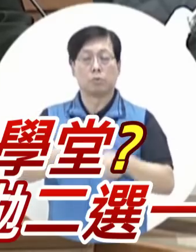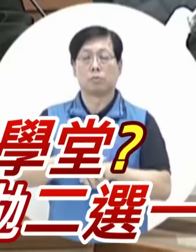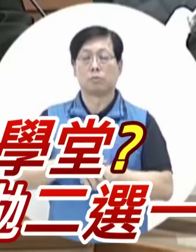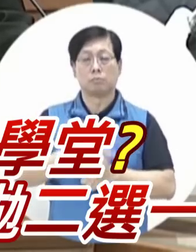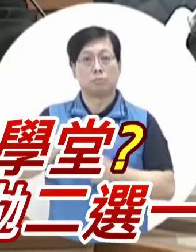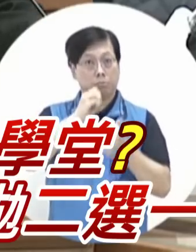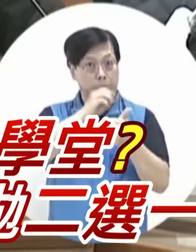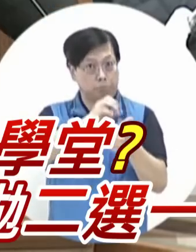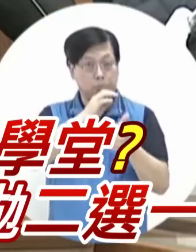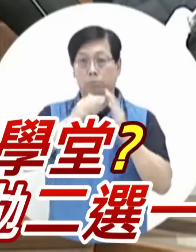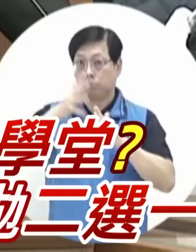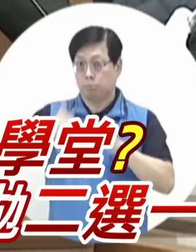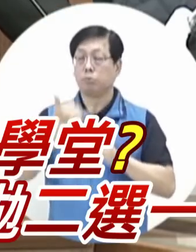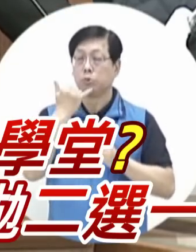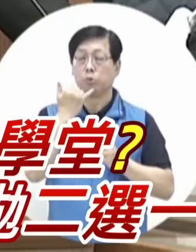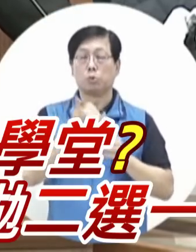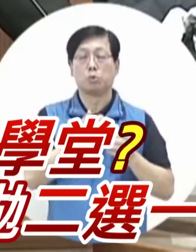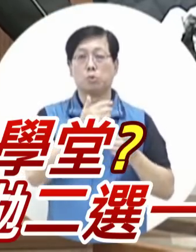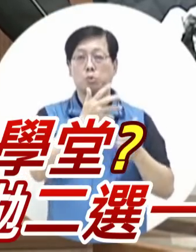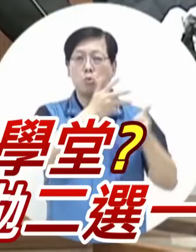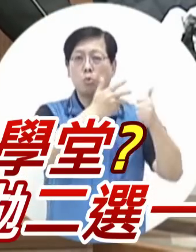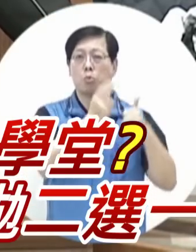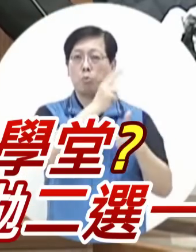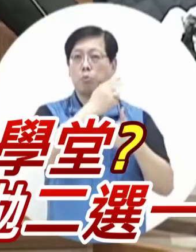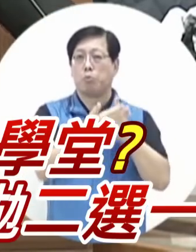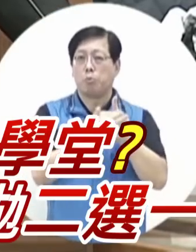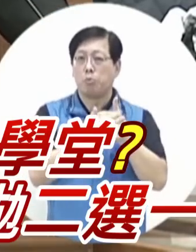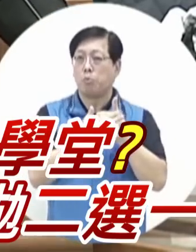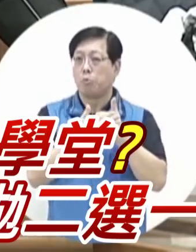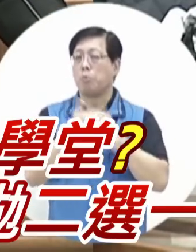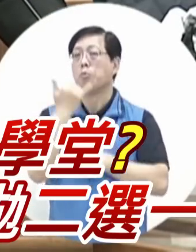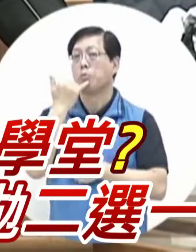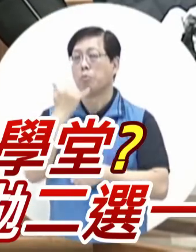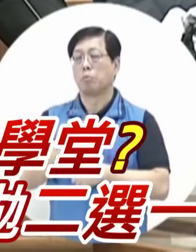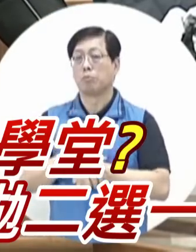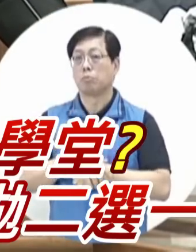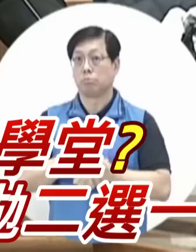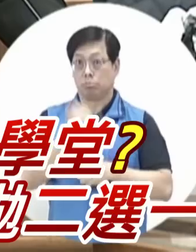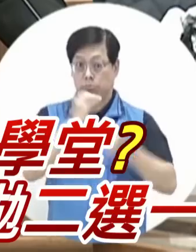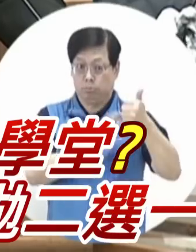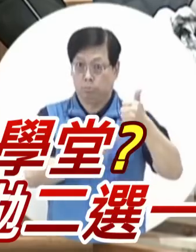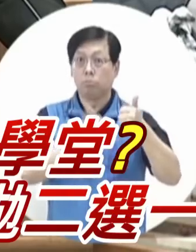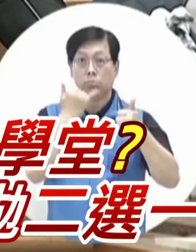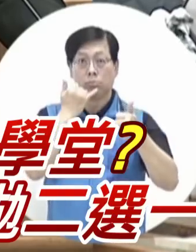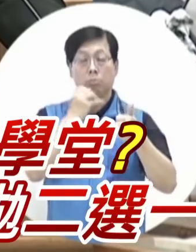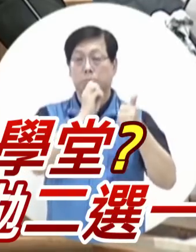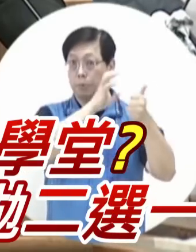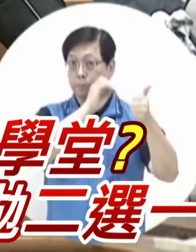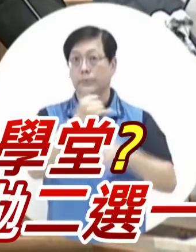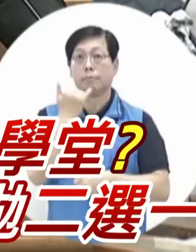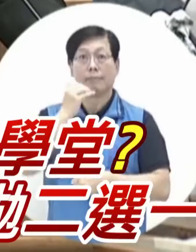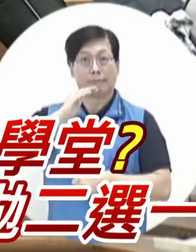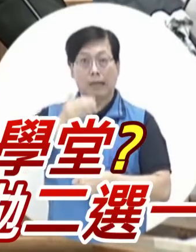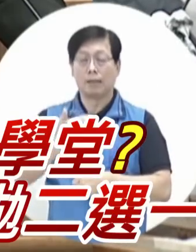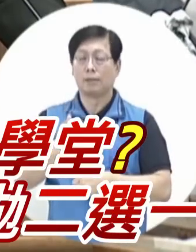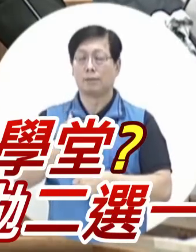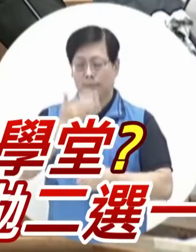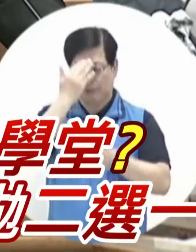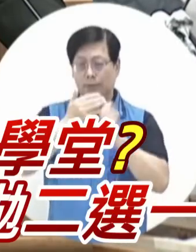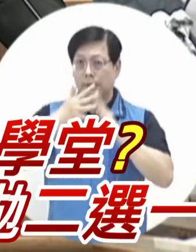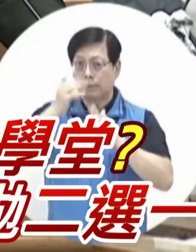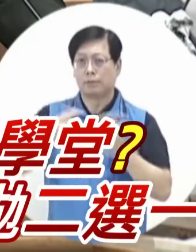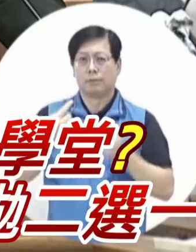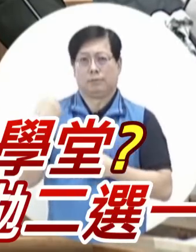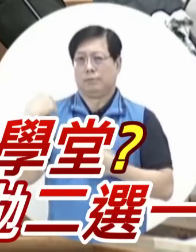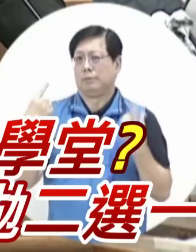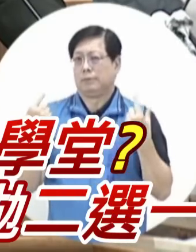您可以求救，好，向您的团队寻求救援，可以这个用使用求救牌。可是，可不可以请市长不要像昨